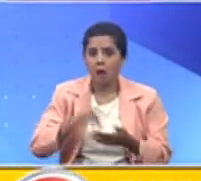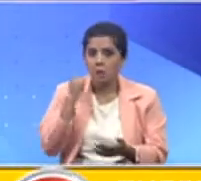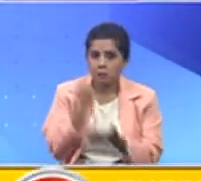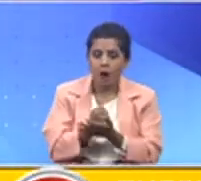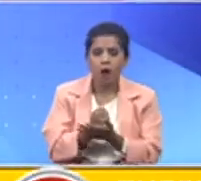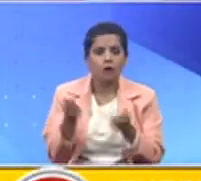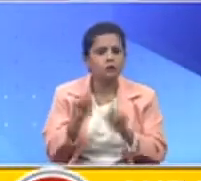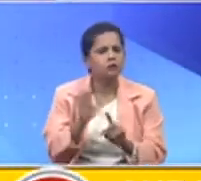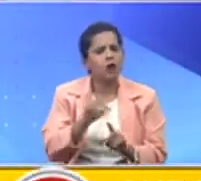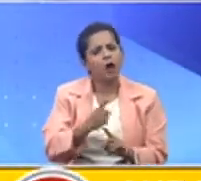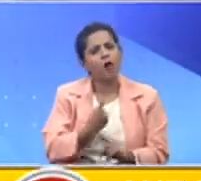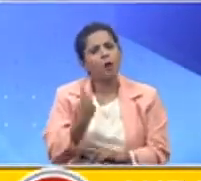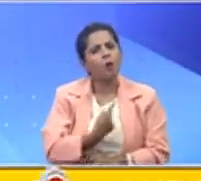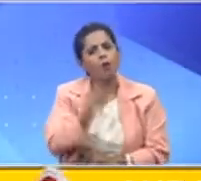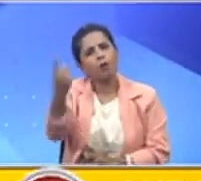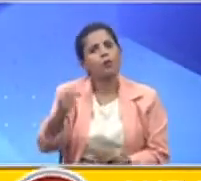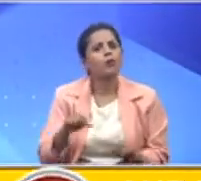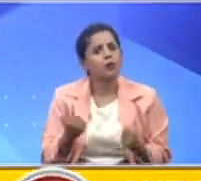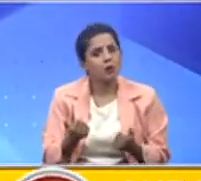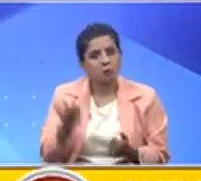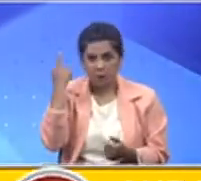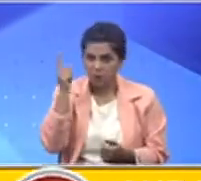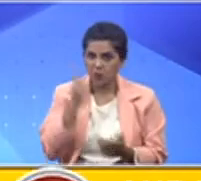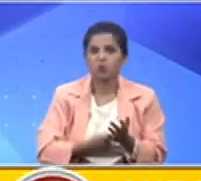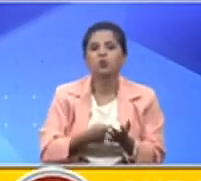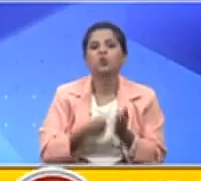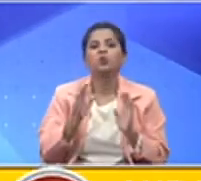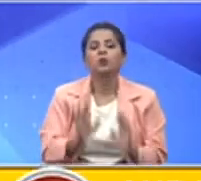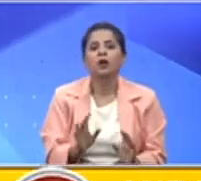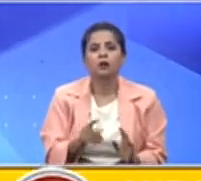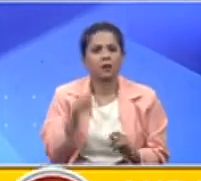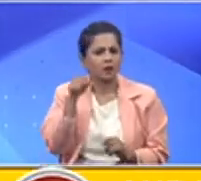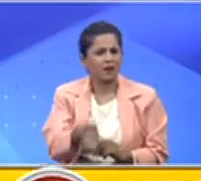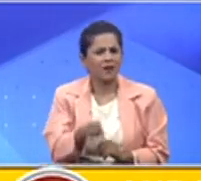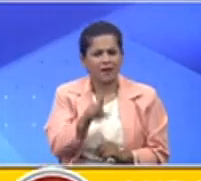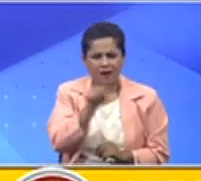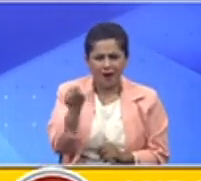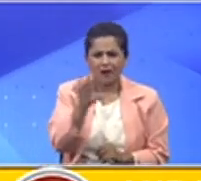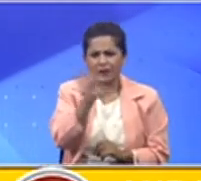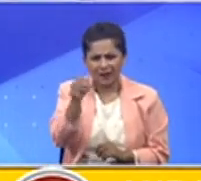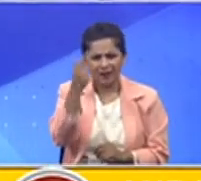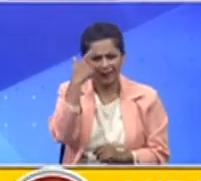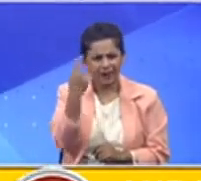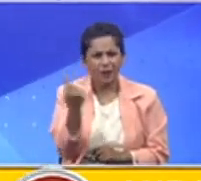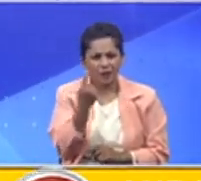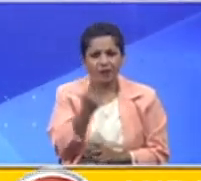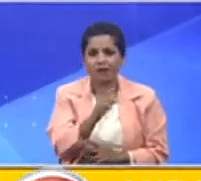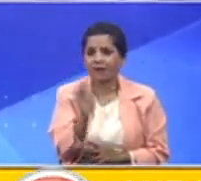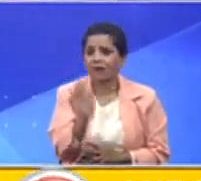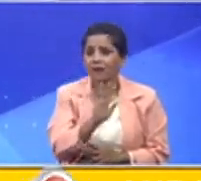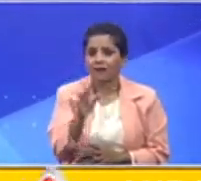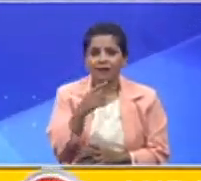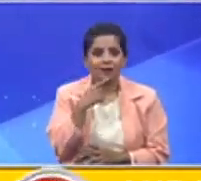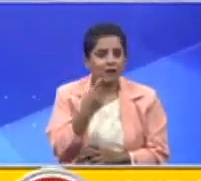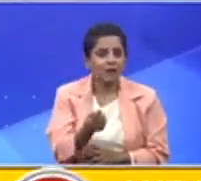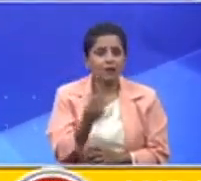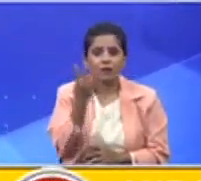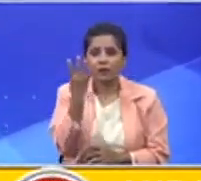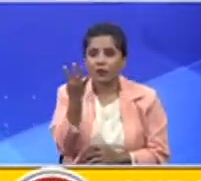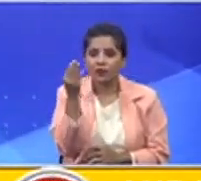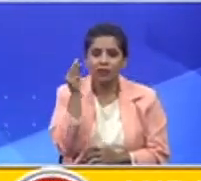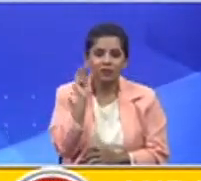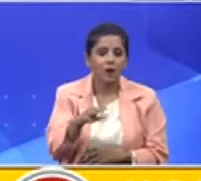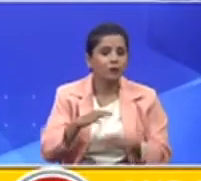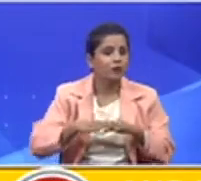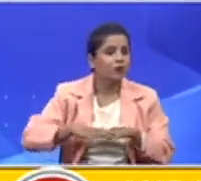पुरी की हैं और यह संख्या सोपचास नहीं बलकी चार